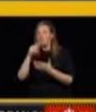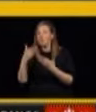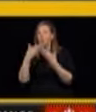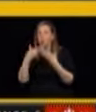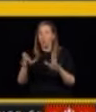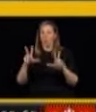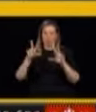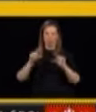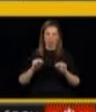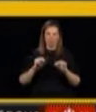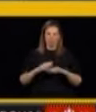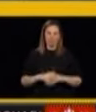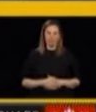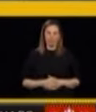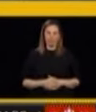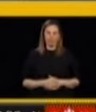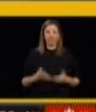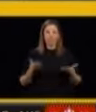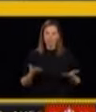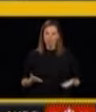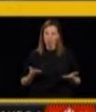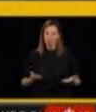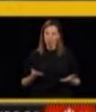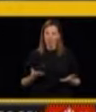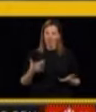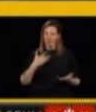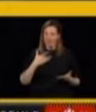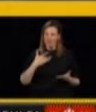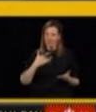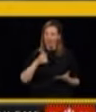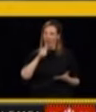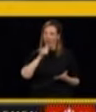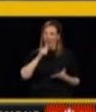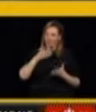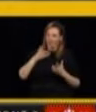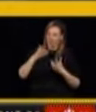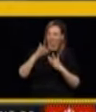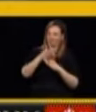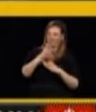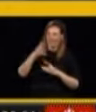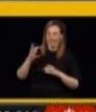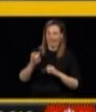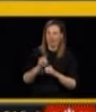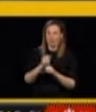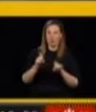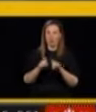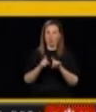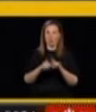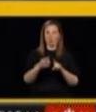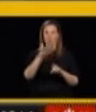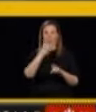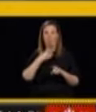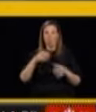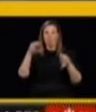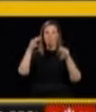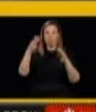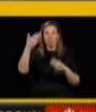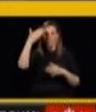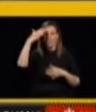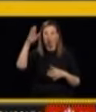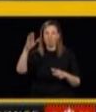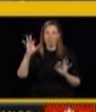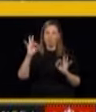veux vous dire, on est en train de passer au travers. Les beaux jours s'en viennent. Il faut avoir du